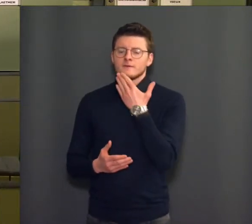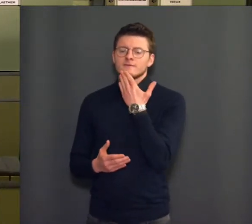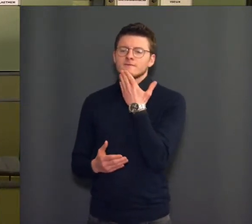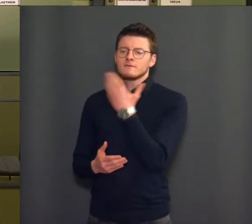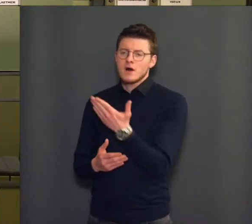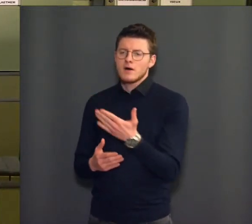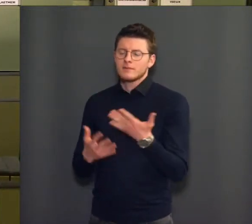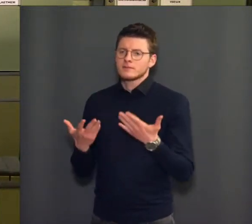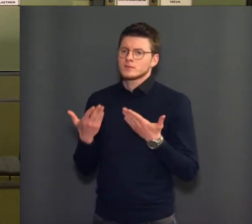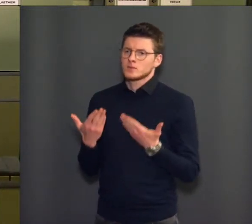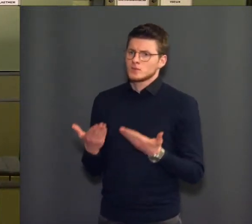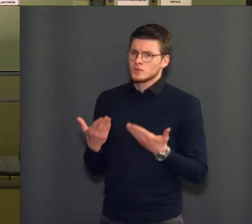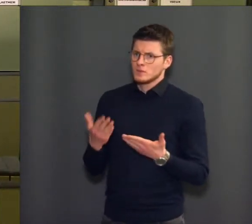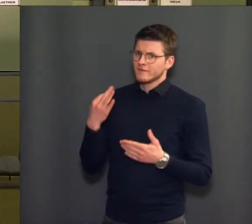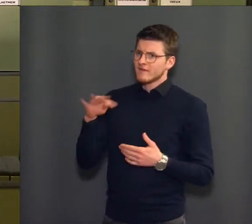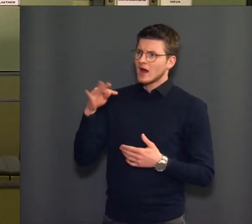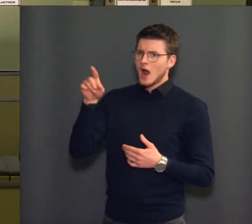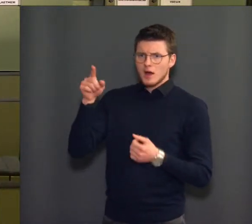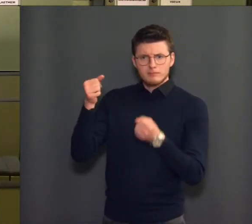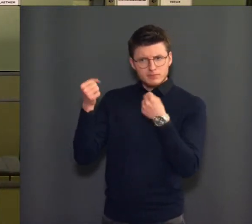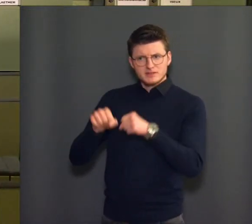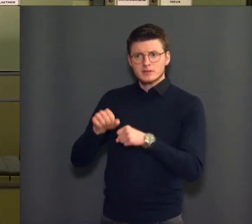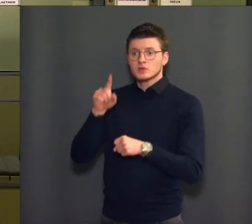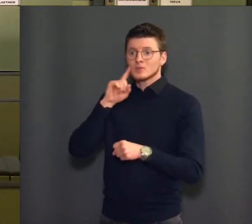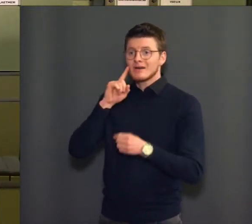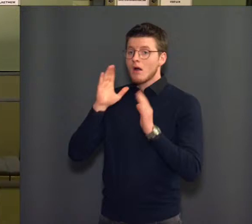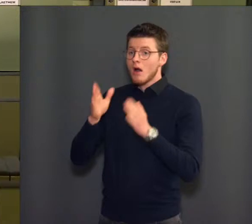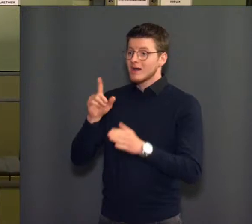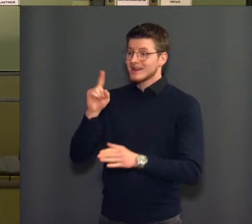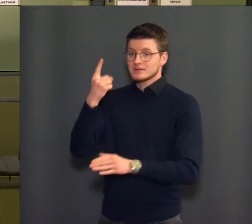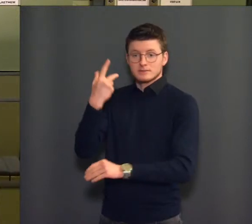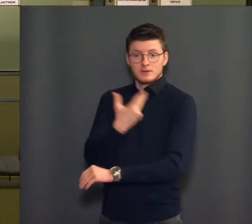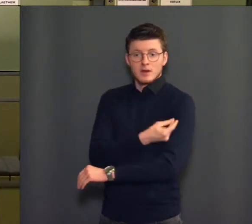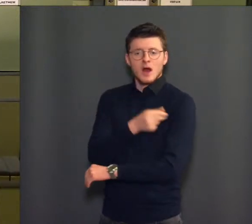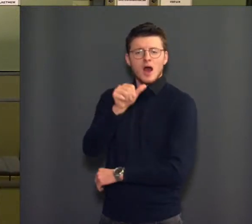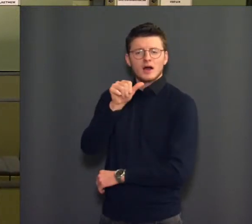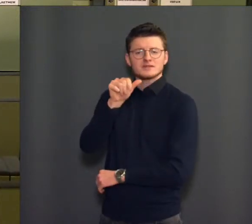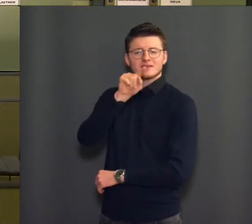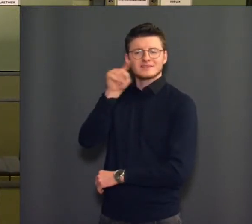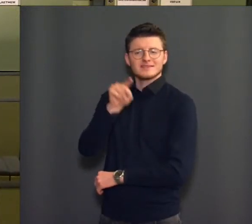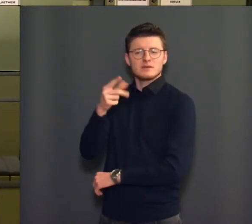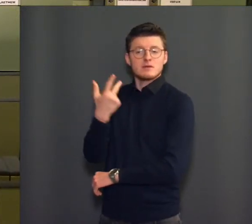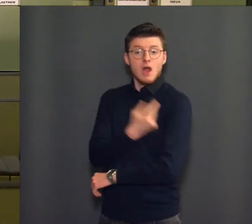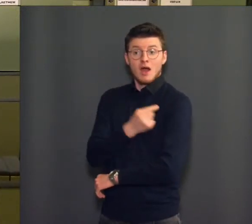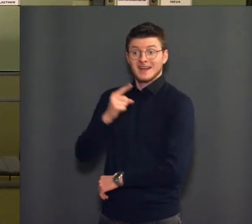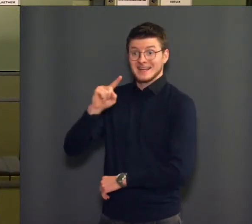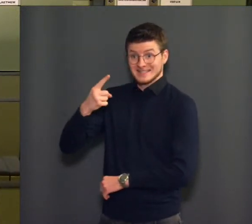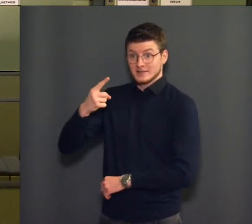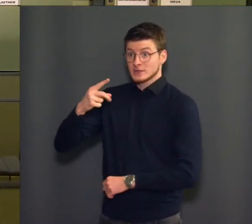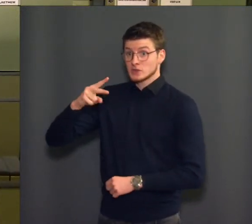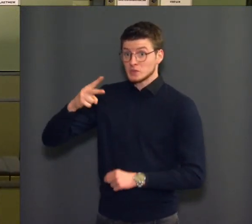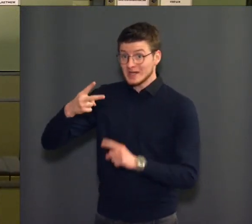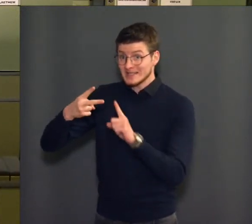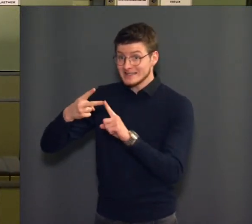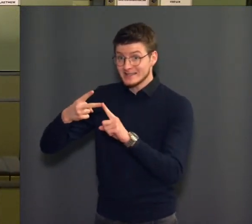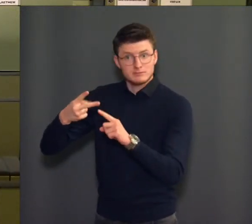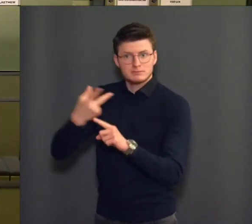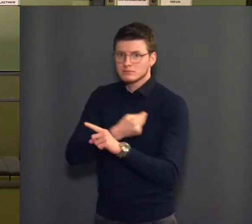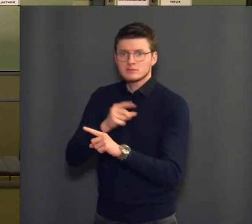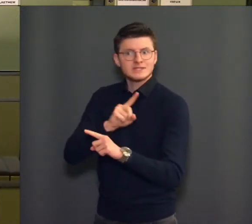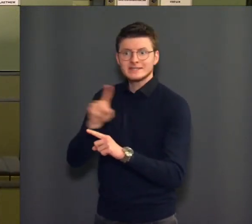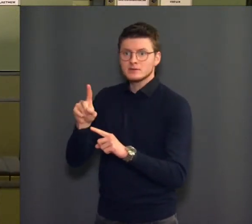Frankrijk heeft besloten om personen die als eerste dosis het AstraZeneca-vaccin kregen, voor de tweede dosis een RNA-vaccin toe te